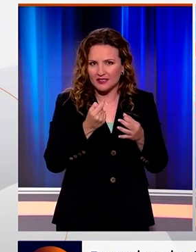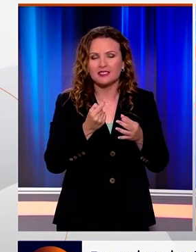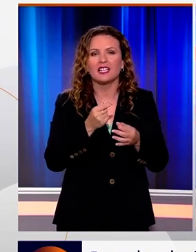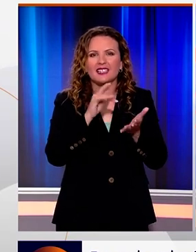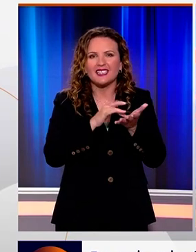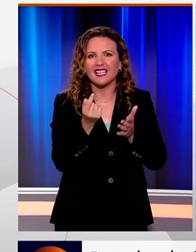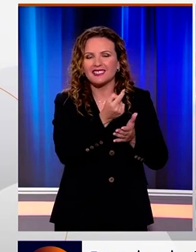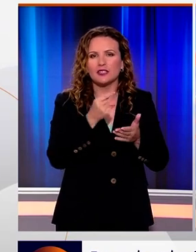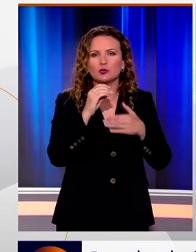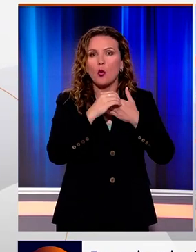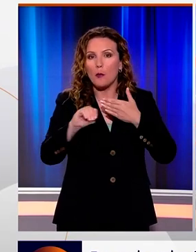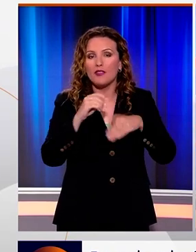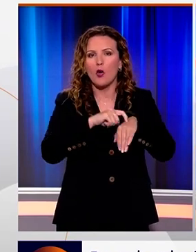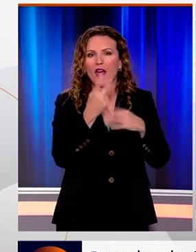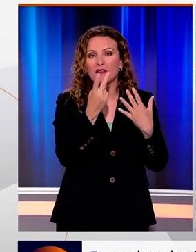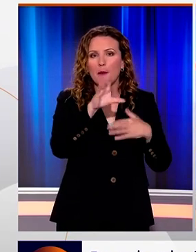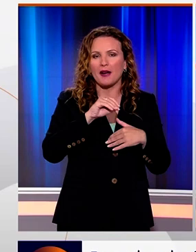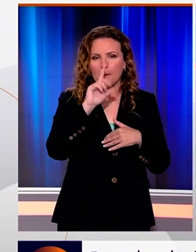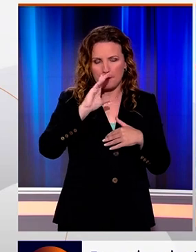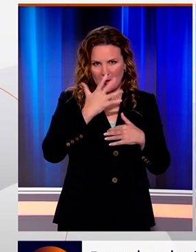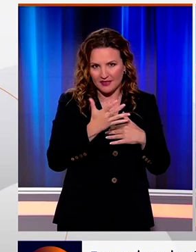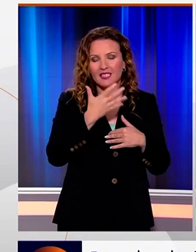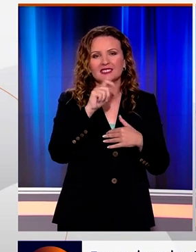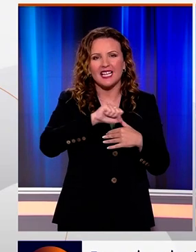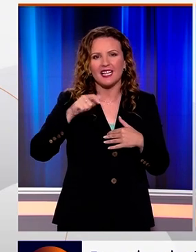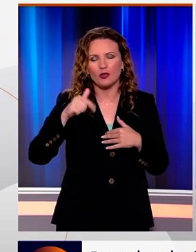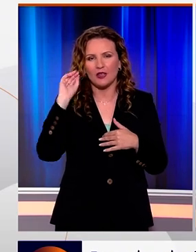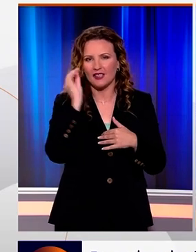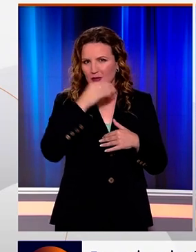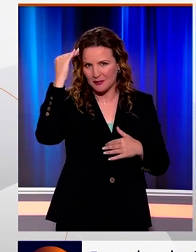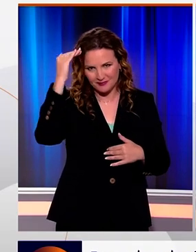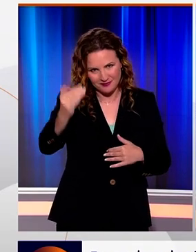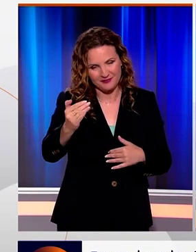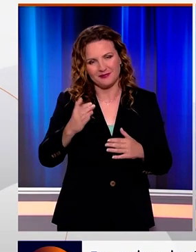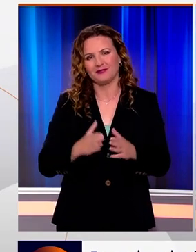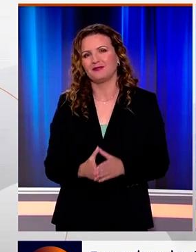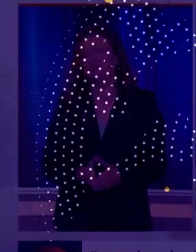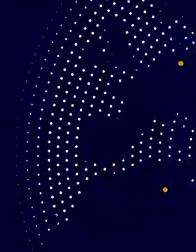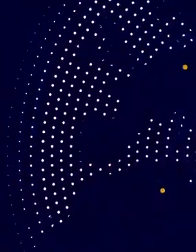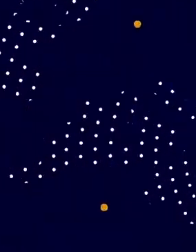αναλυτικά στο κεντρικό δελτίο του Open στις 7 παρα 5 με τη Στέλλα Γκαντόνα. Καλό απόγευμα σε όλους.